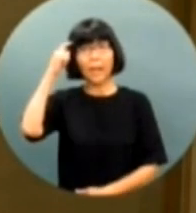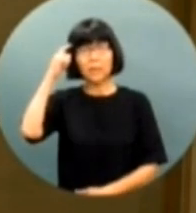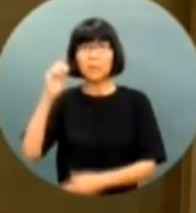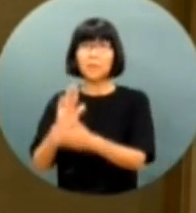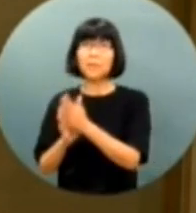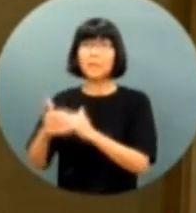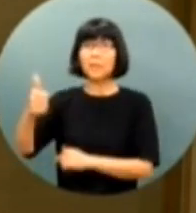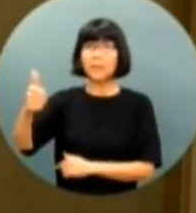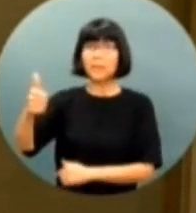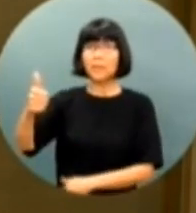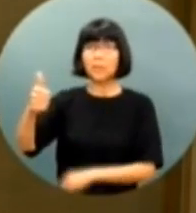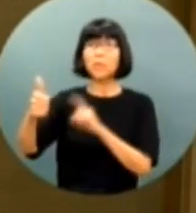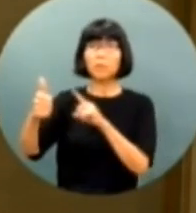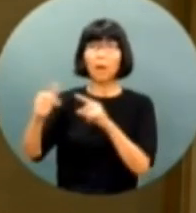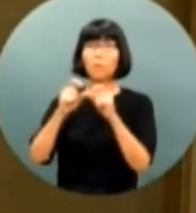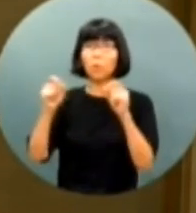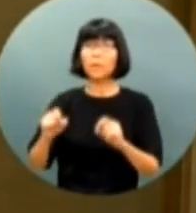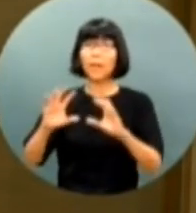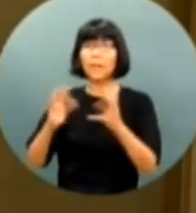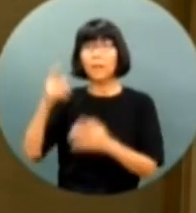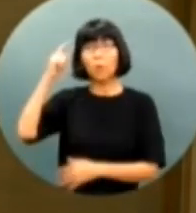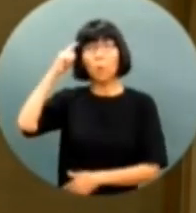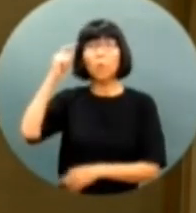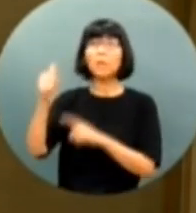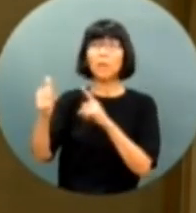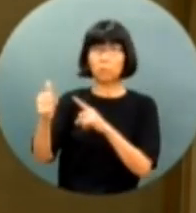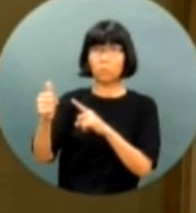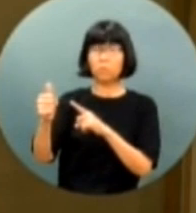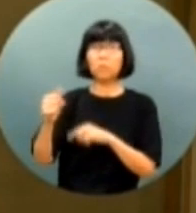題ないと思っていらっしゃる、この